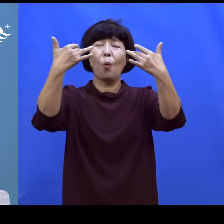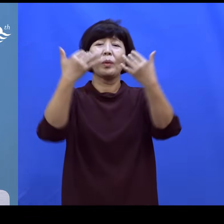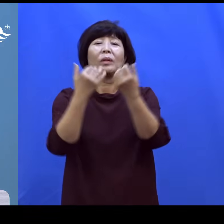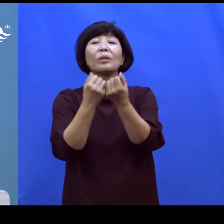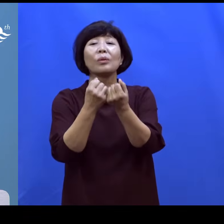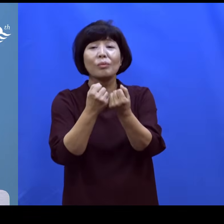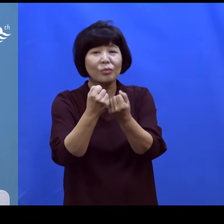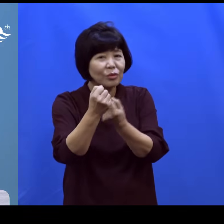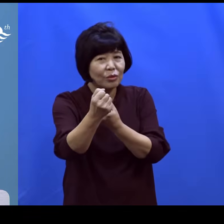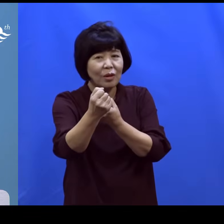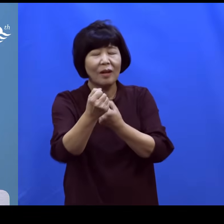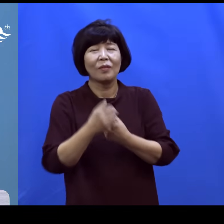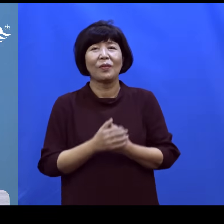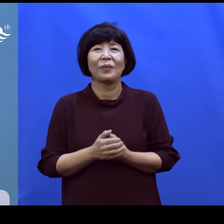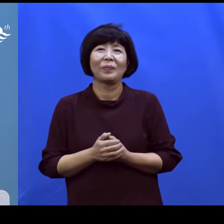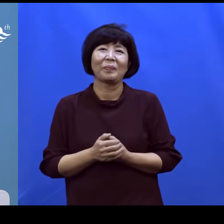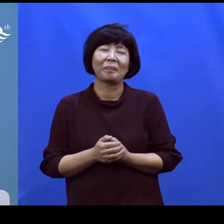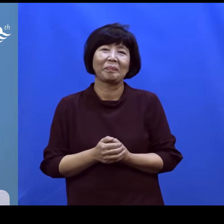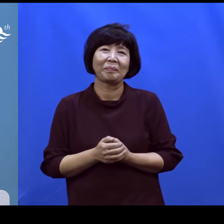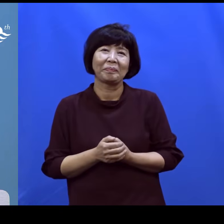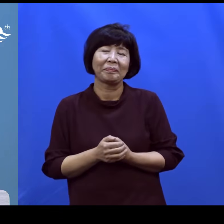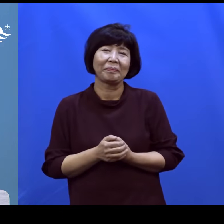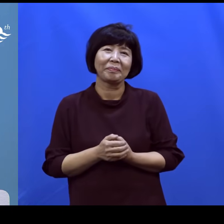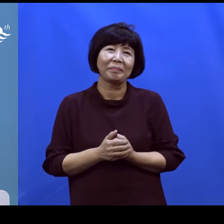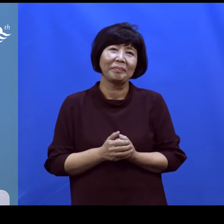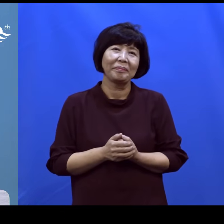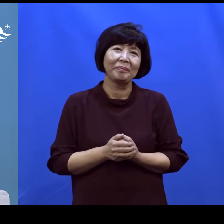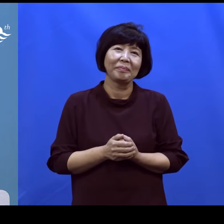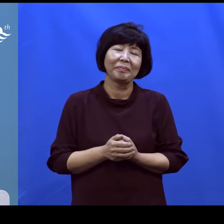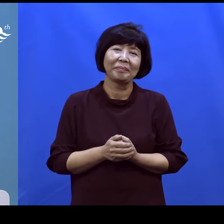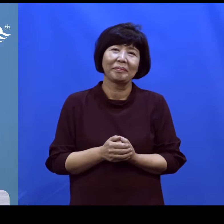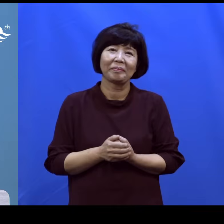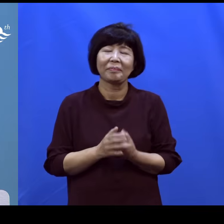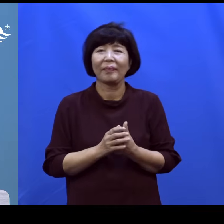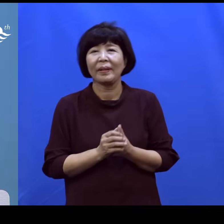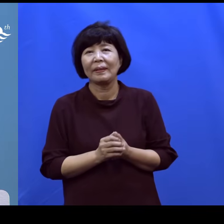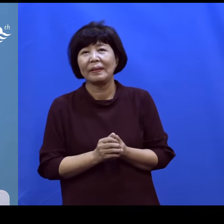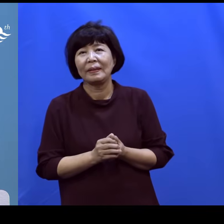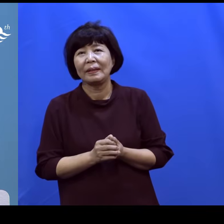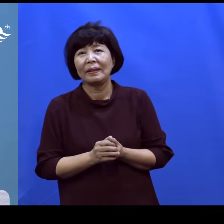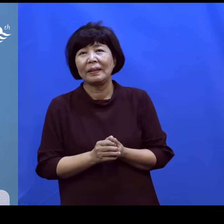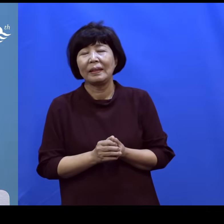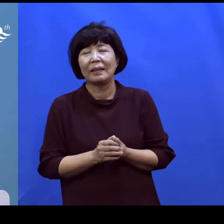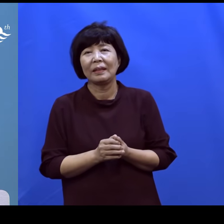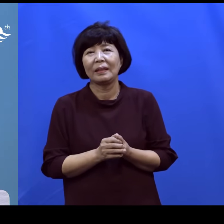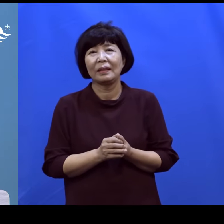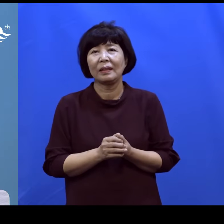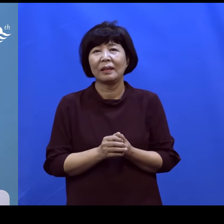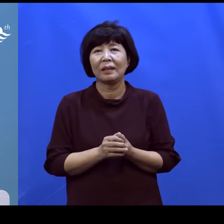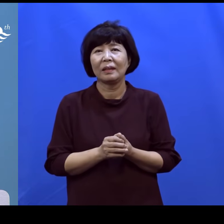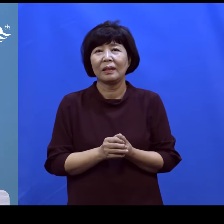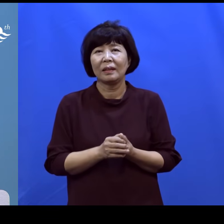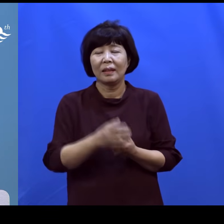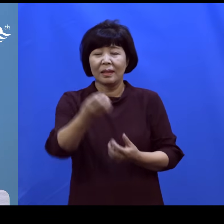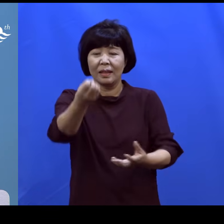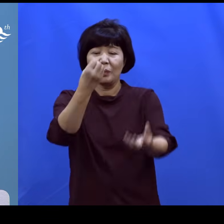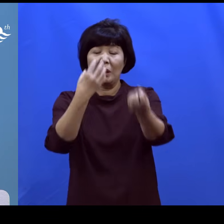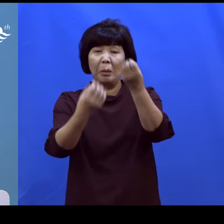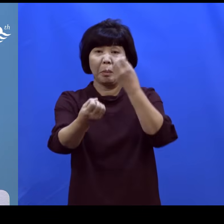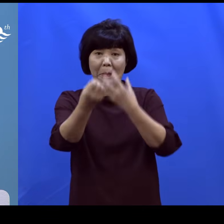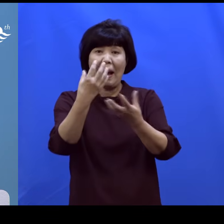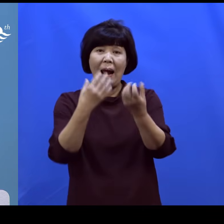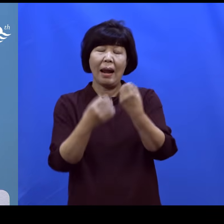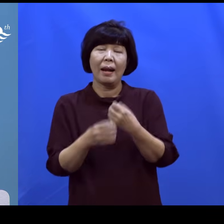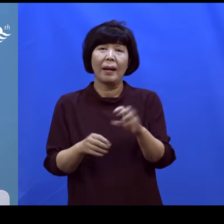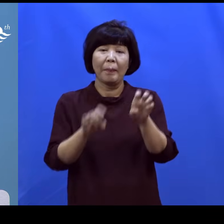광야로 사람들이 몰려들고 상당한 영향력을 가지고 있을 뿐만 아니라 심지어는 무슨 일이 납니까? 이